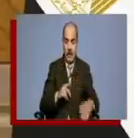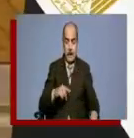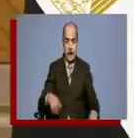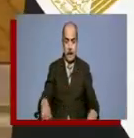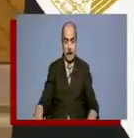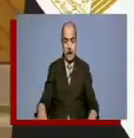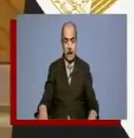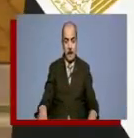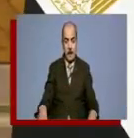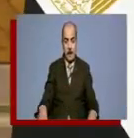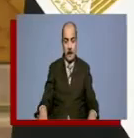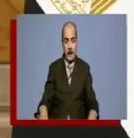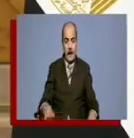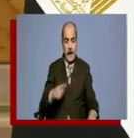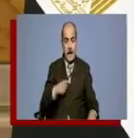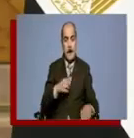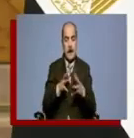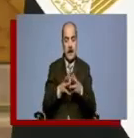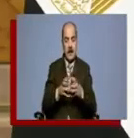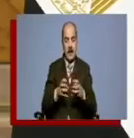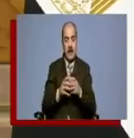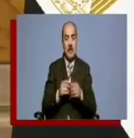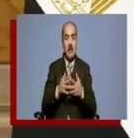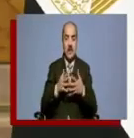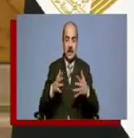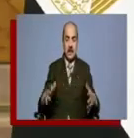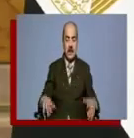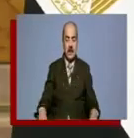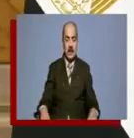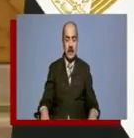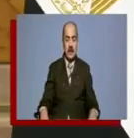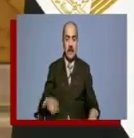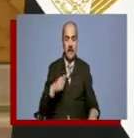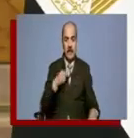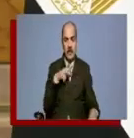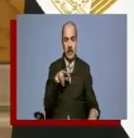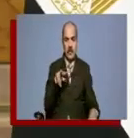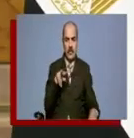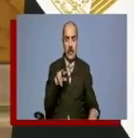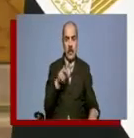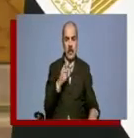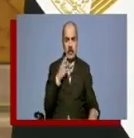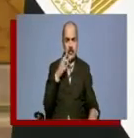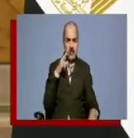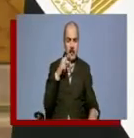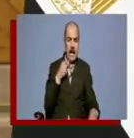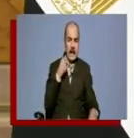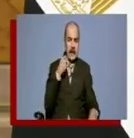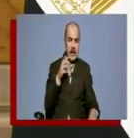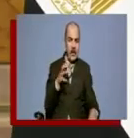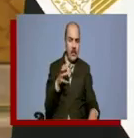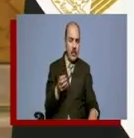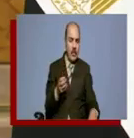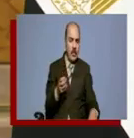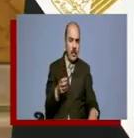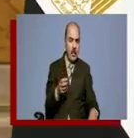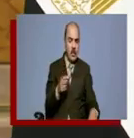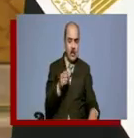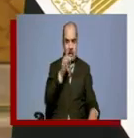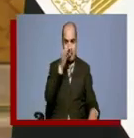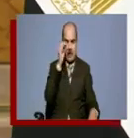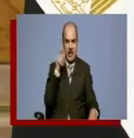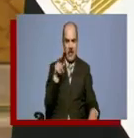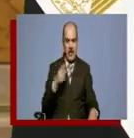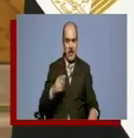وحول ان انت تقول ان لا هي فعلا العقيده الصهيونيه دي حاجه منهج ومخطط هم ماشيين عليه من زمان ويحاول ان هو هو ده التاريخ هو